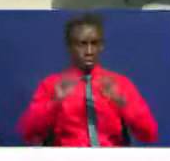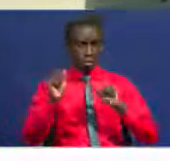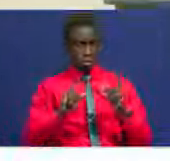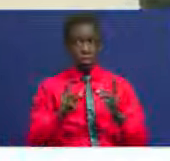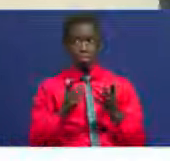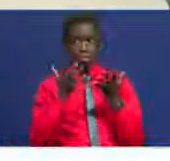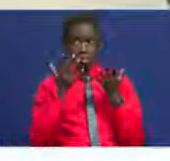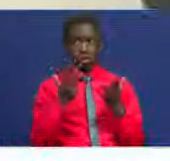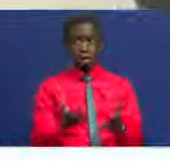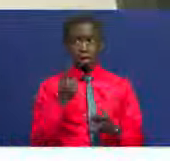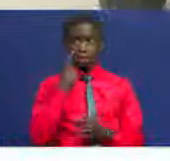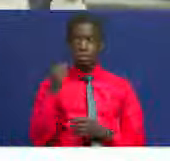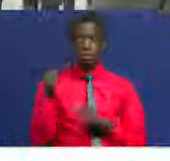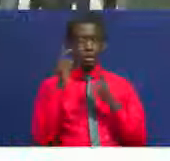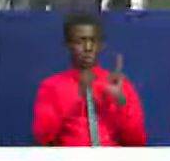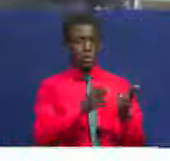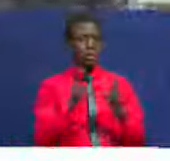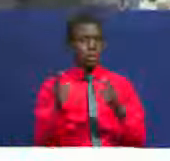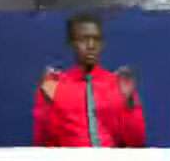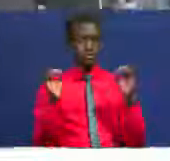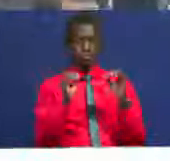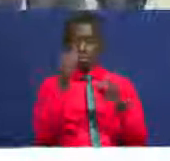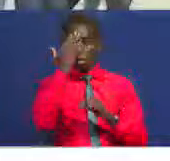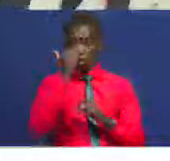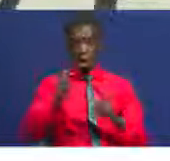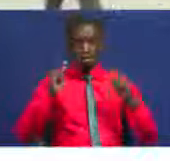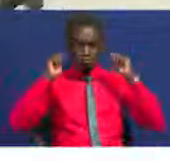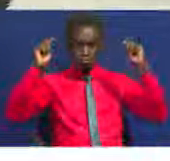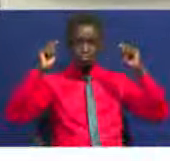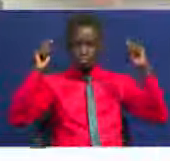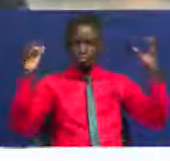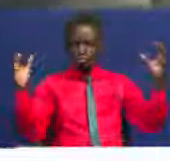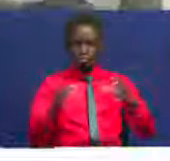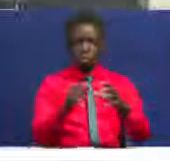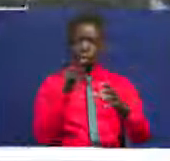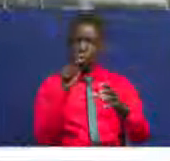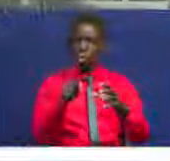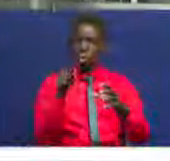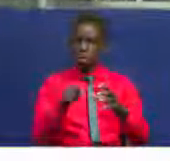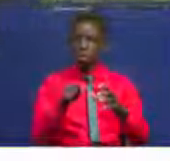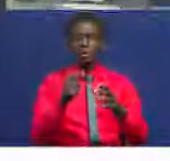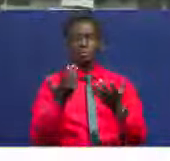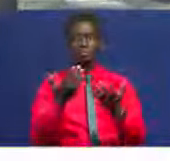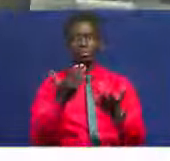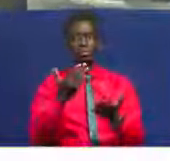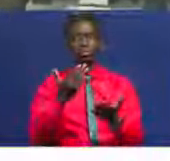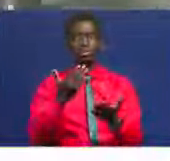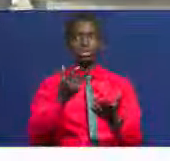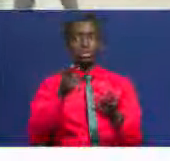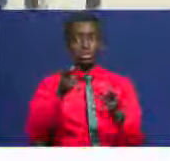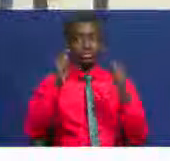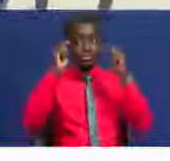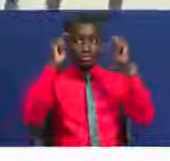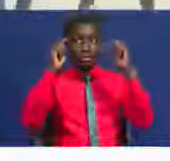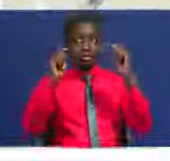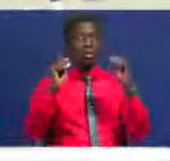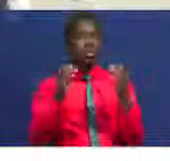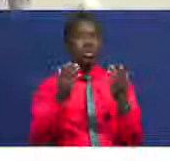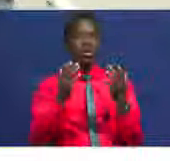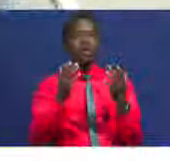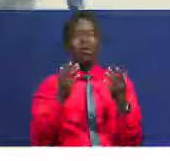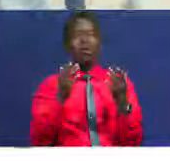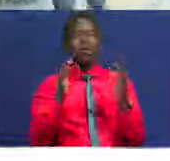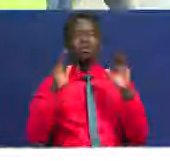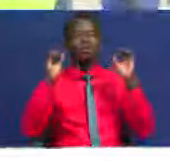sio jambo la kawaida ambapo waandamanaji hao walisitisha maandamano yao kwa muda na kuwashangilia